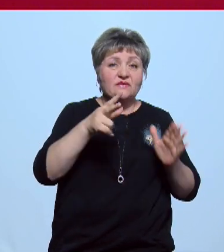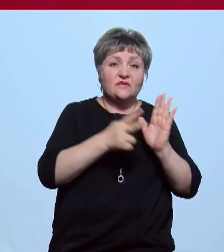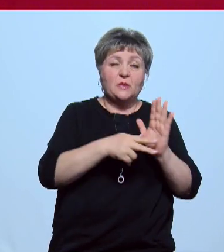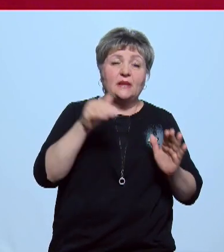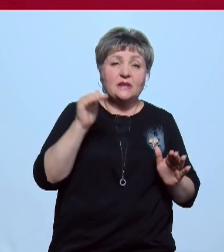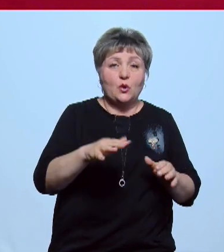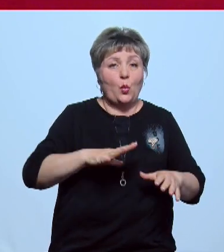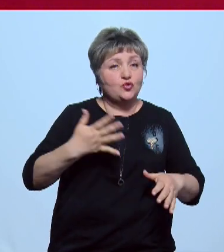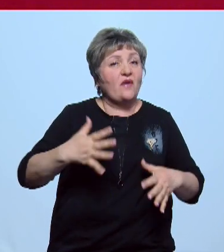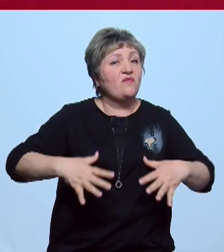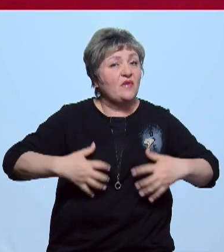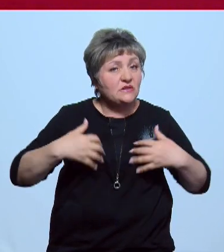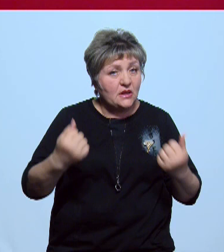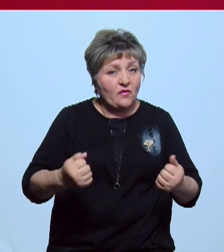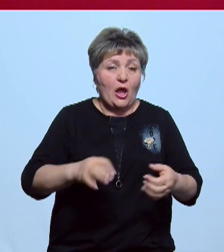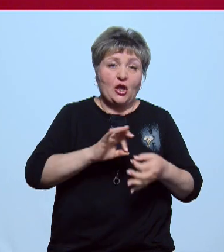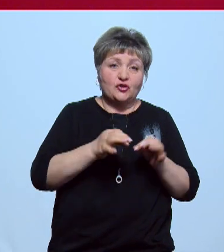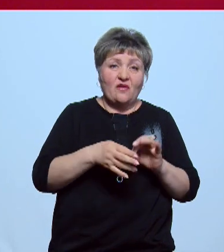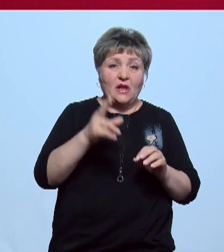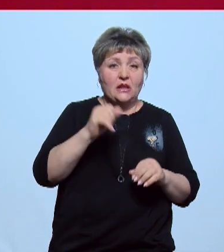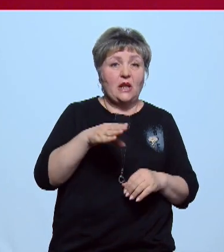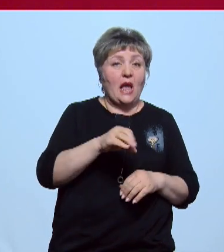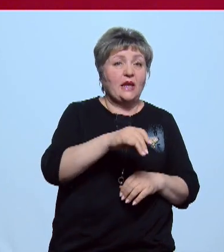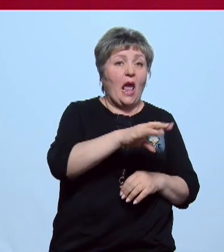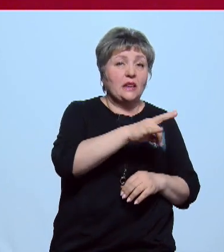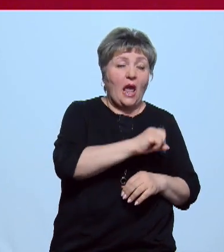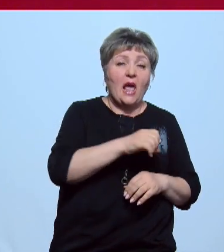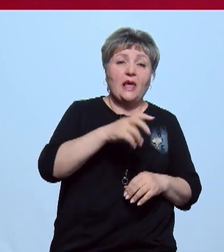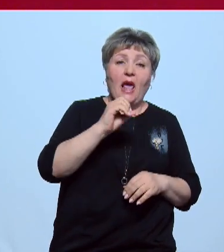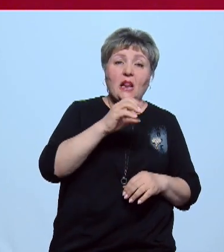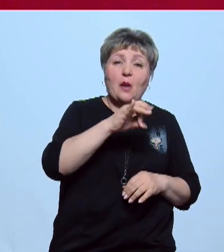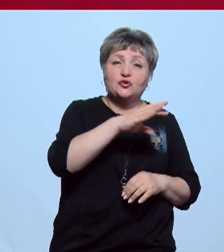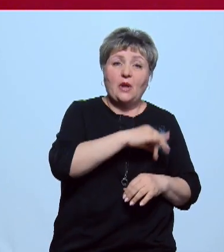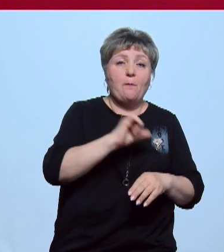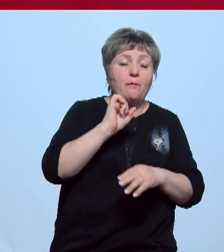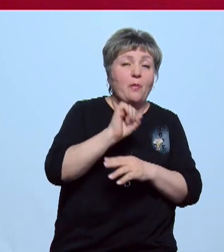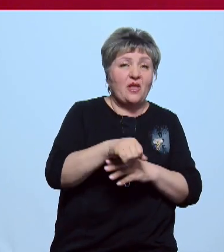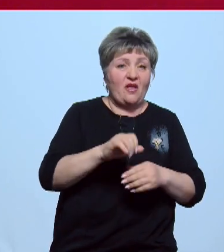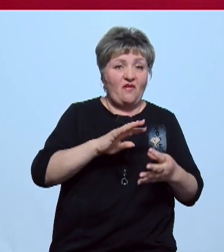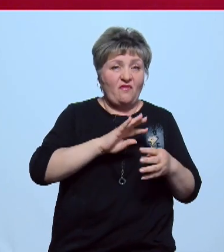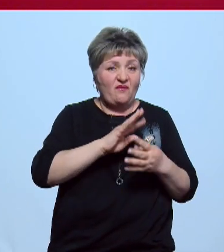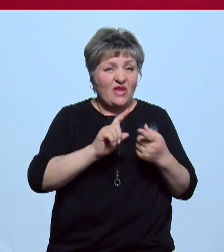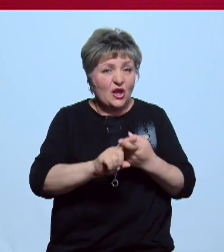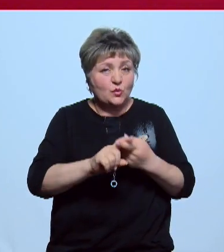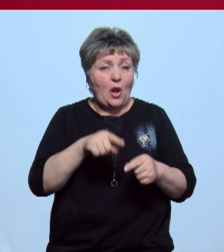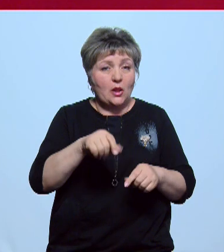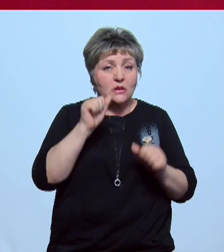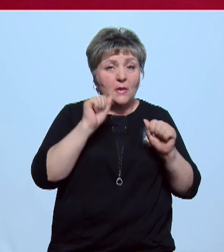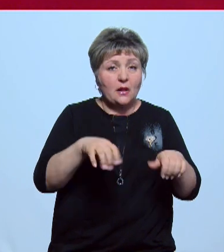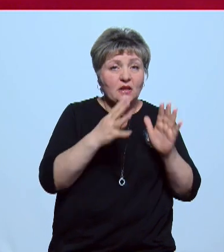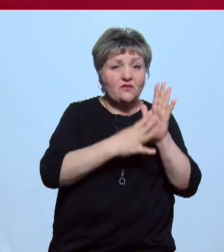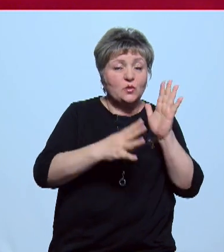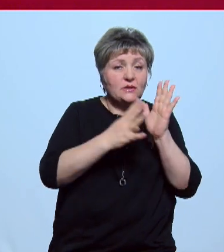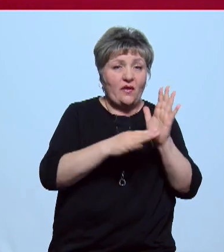уже выздоровели, в их числе и ижевчанка Татьяна Елабужская. Победить вирус она смогла в 99 лет, за